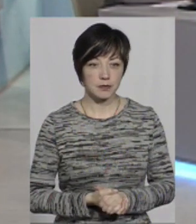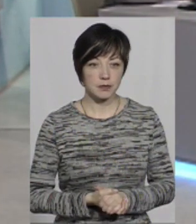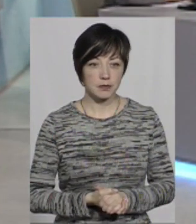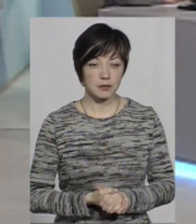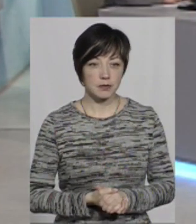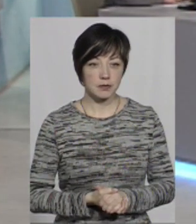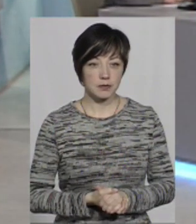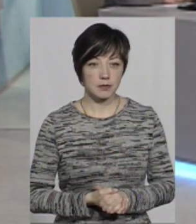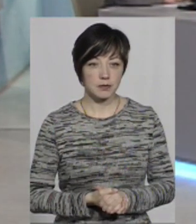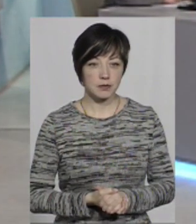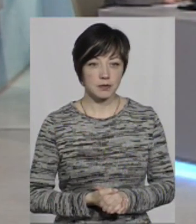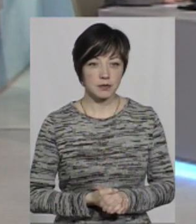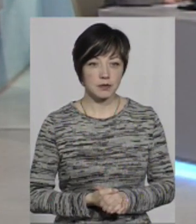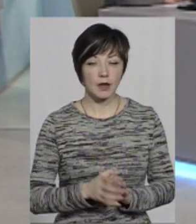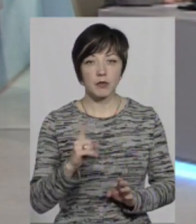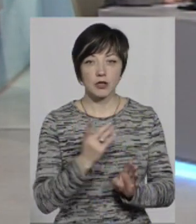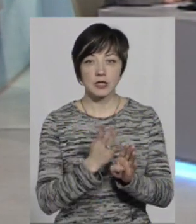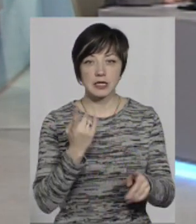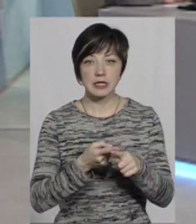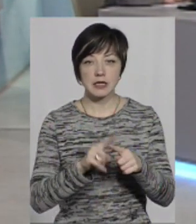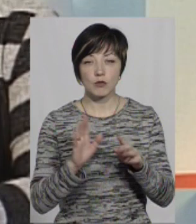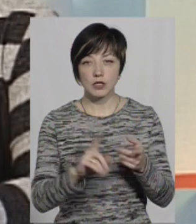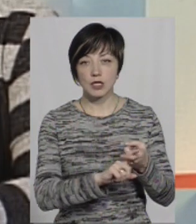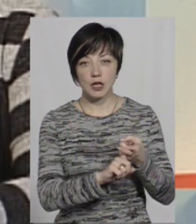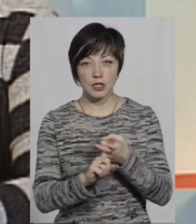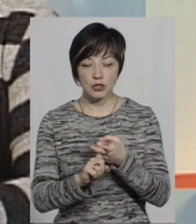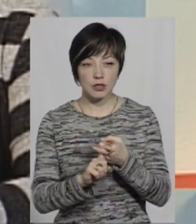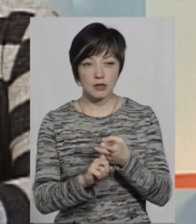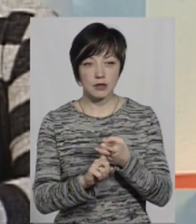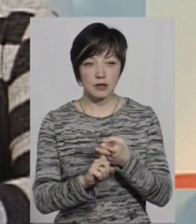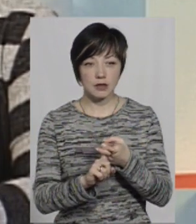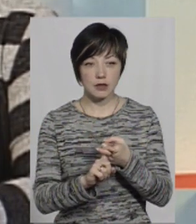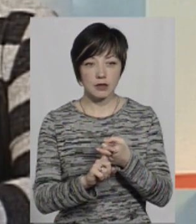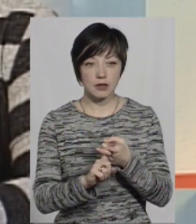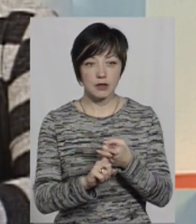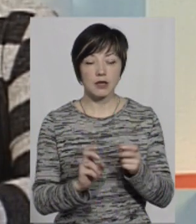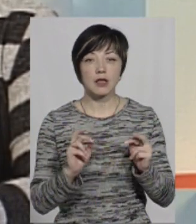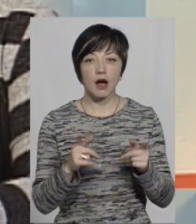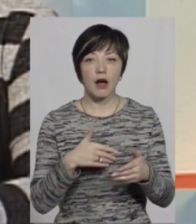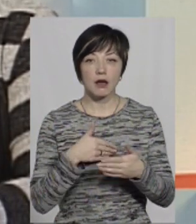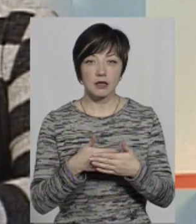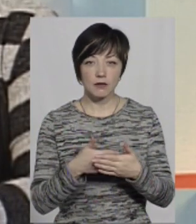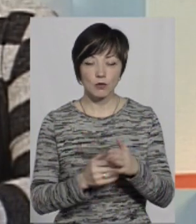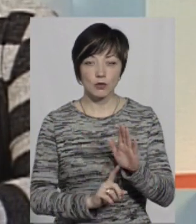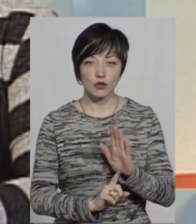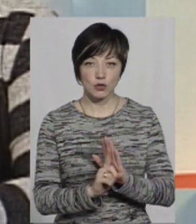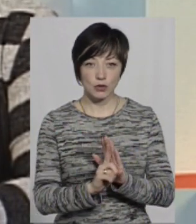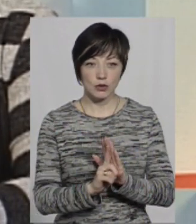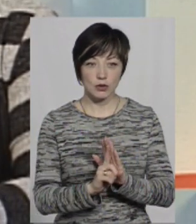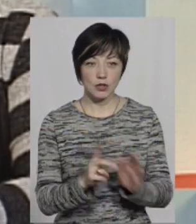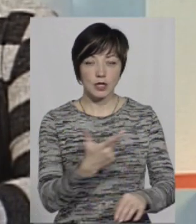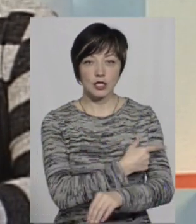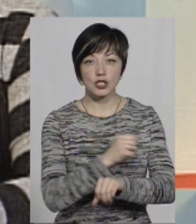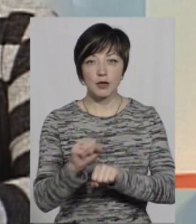ласка, пане Олександре. Ну, в першу чергу це буде залежати від того, як активно